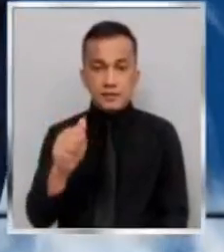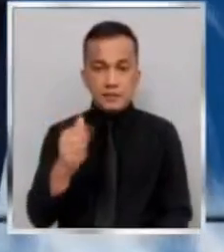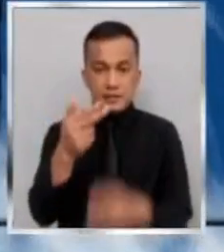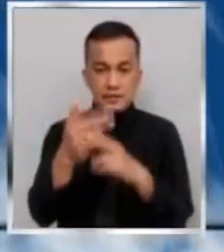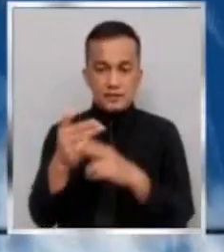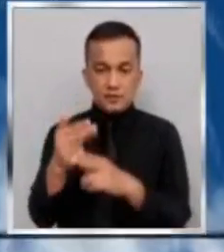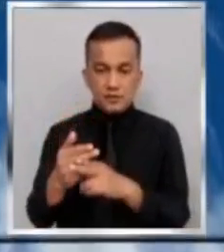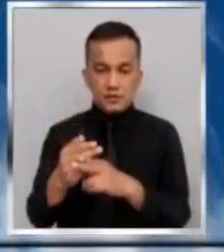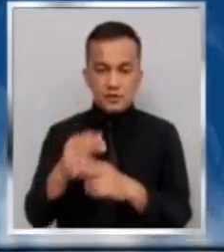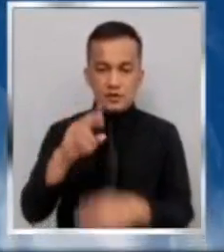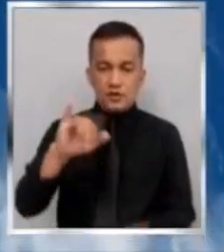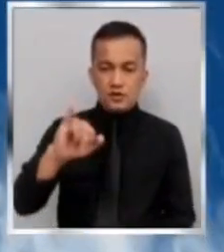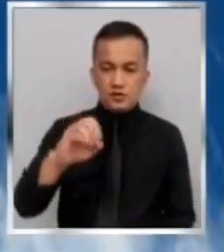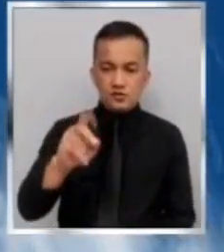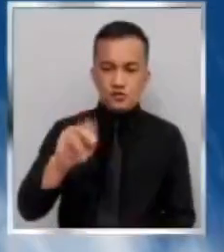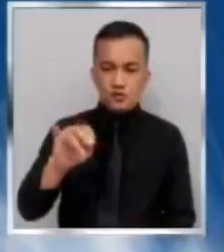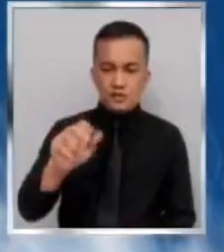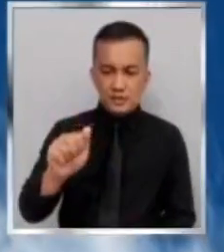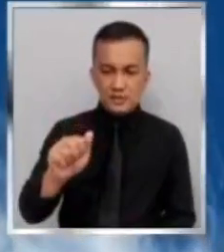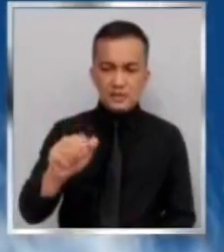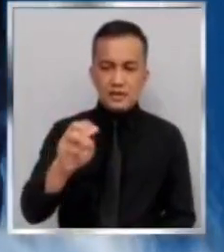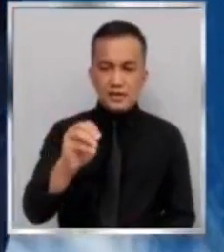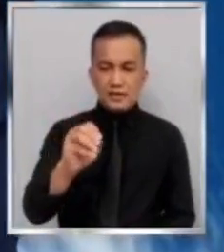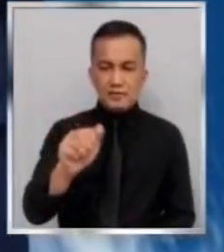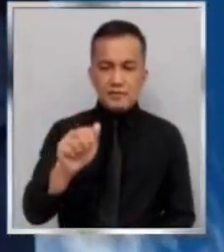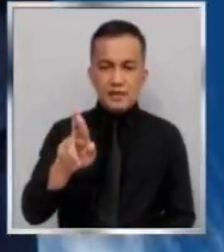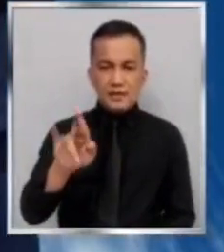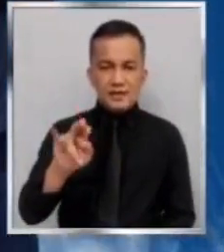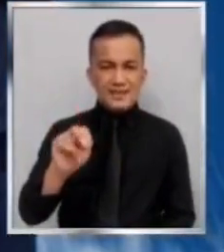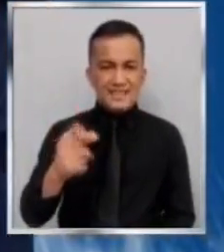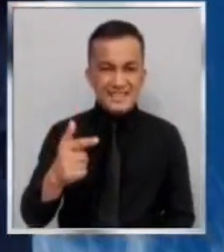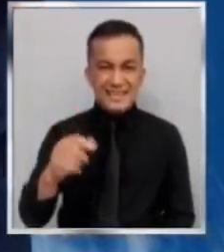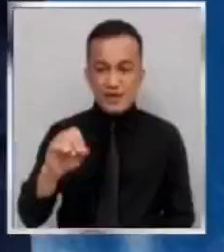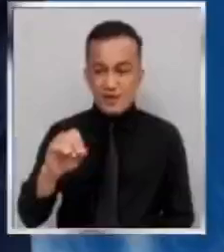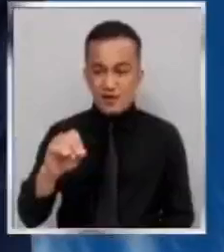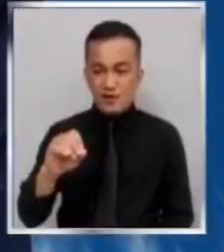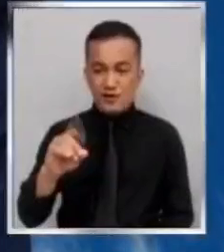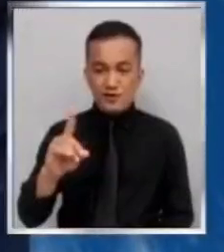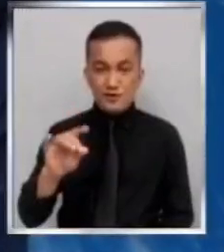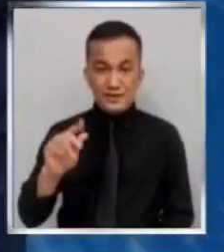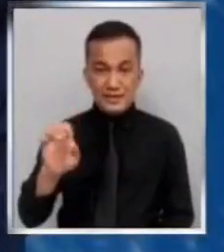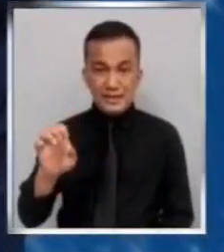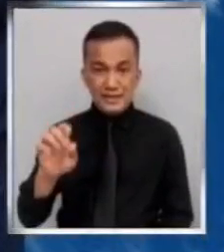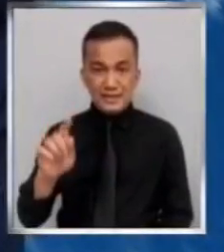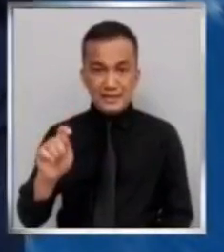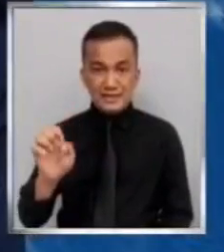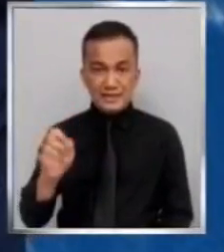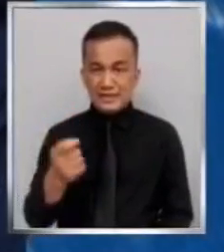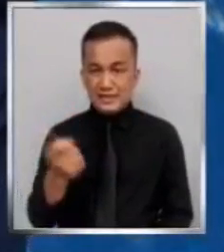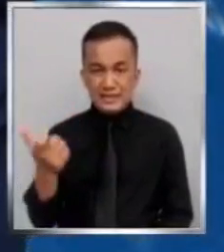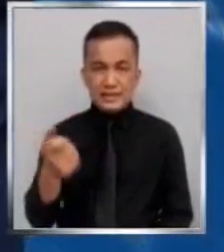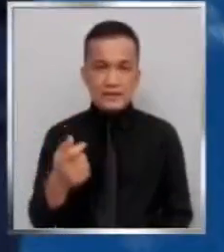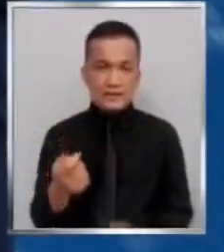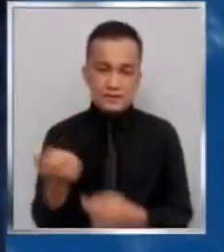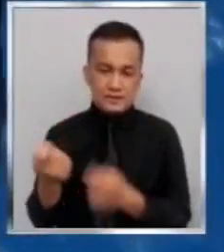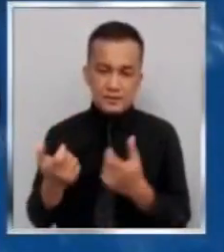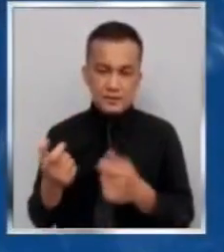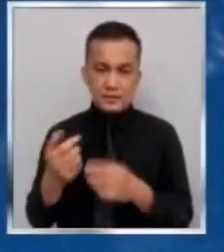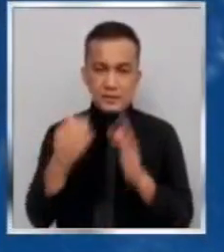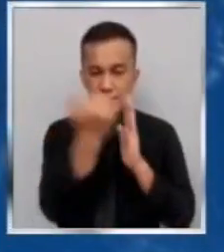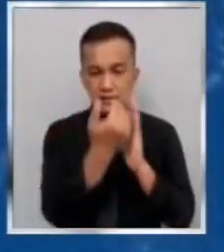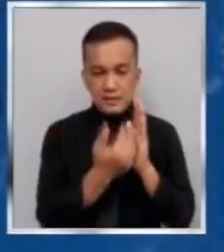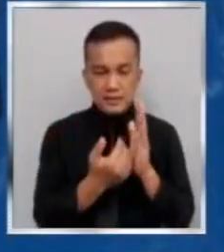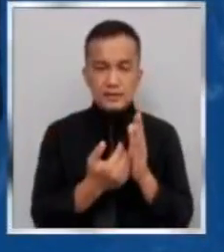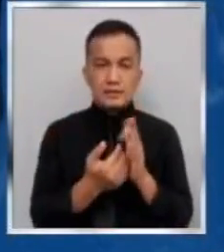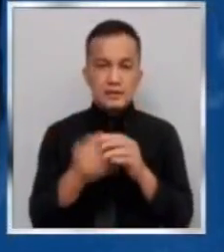Jolina, Maring at Odette sa listahan ng mga pangalan ng bagyo. Ang tawag po diyan dinekomisyon na. At ito ay dahil sa bigat ng